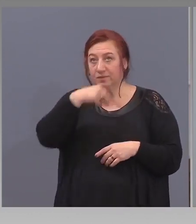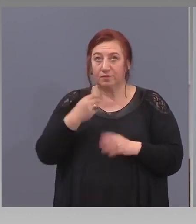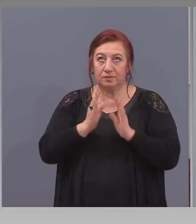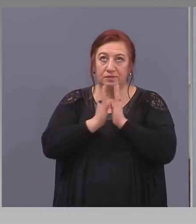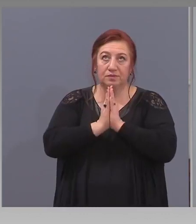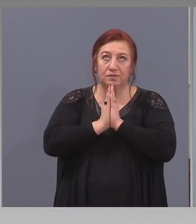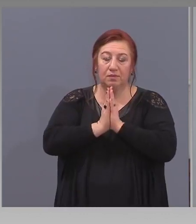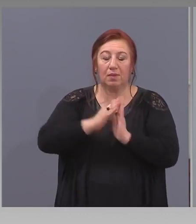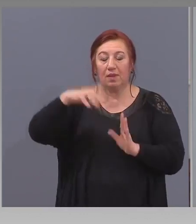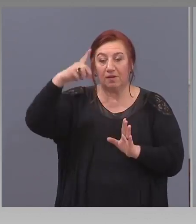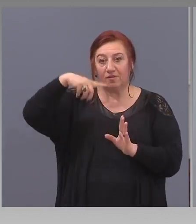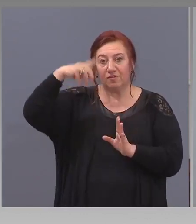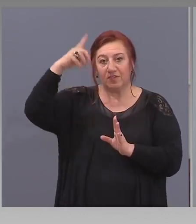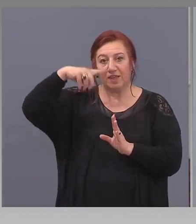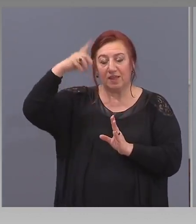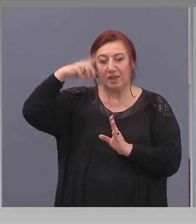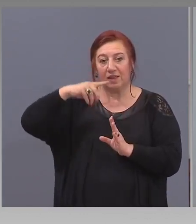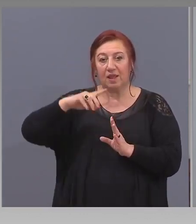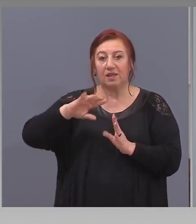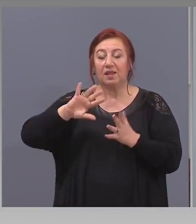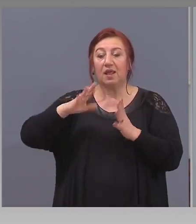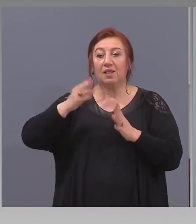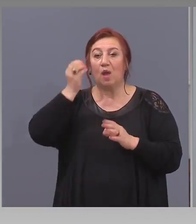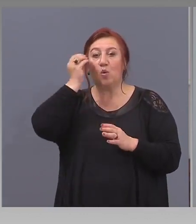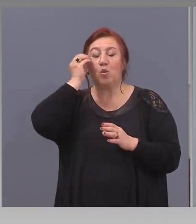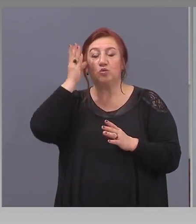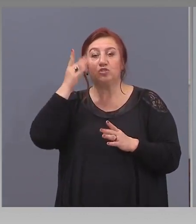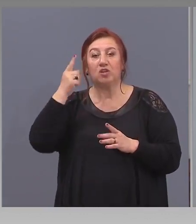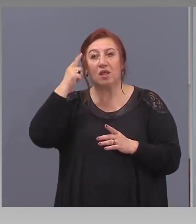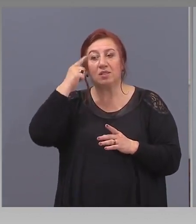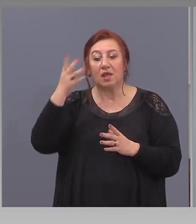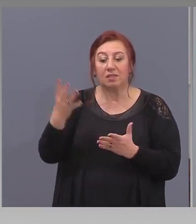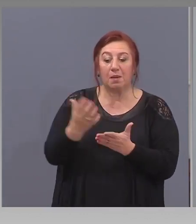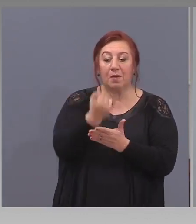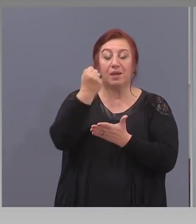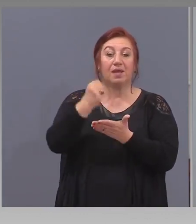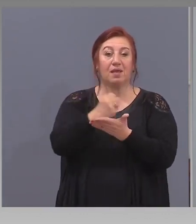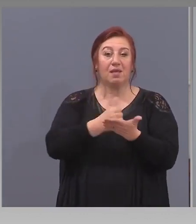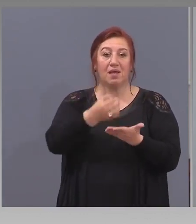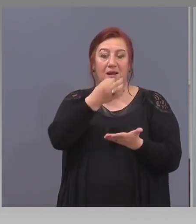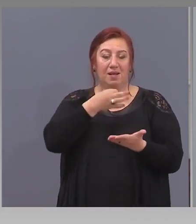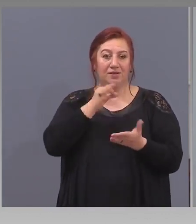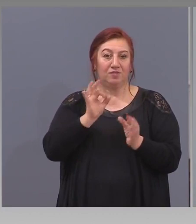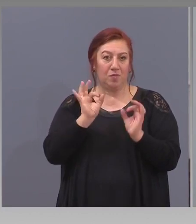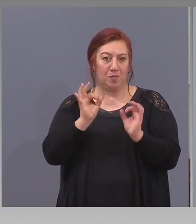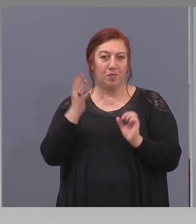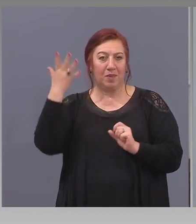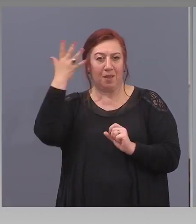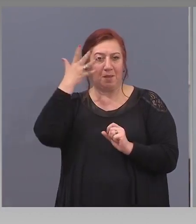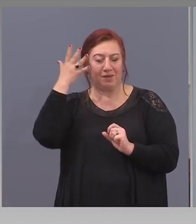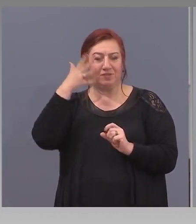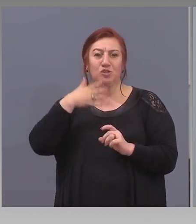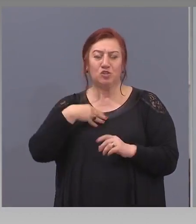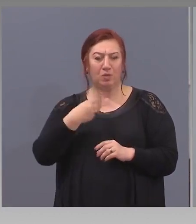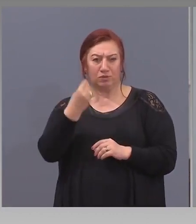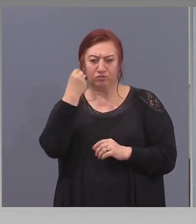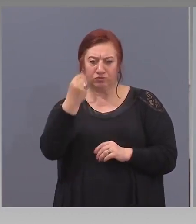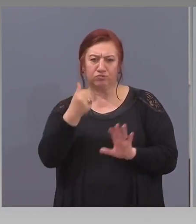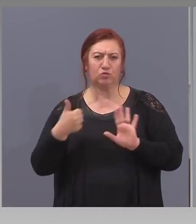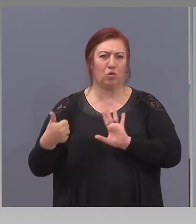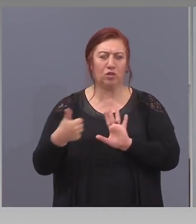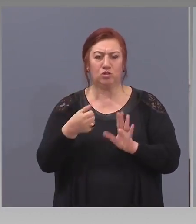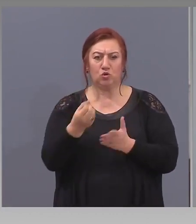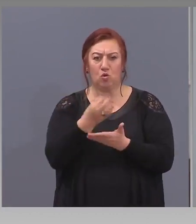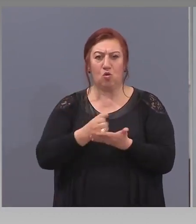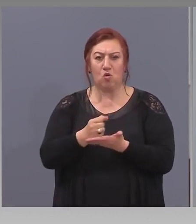ден. Някой учен да измисли лекарство. А представи си утре да излезе, че има ефективно лекарство.